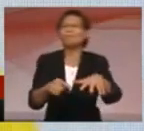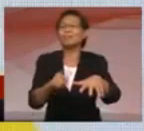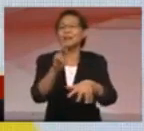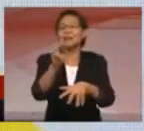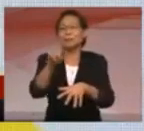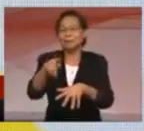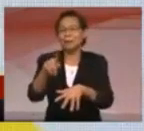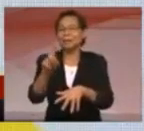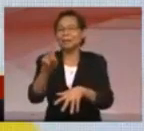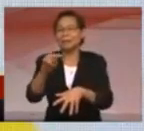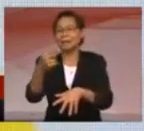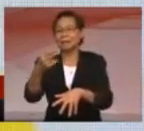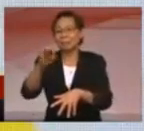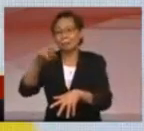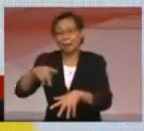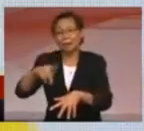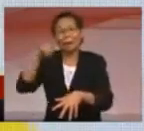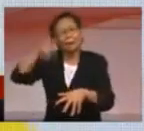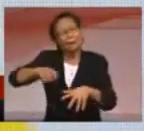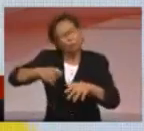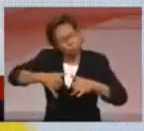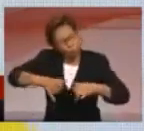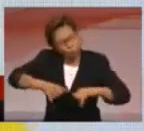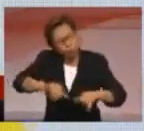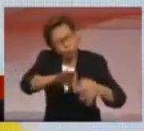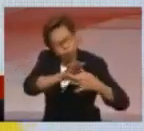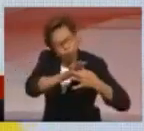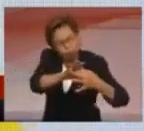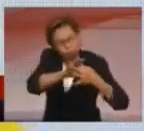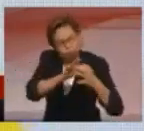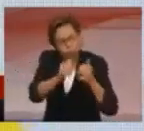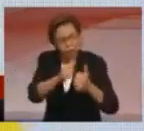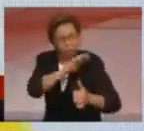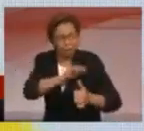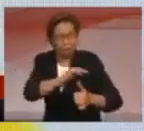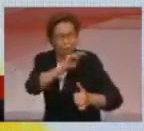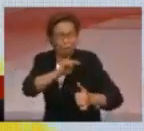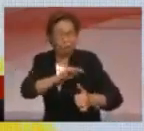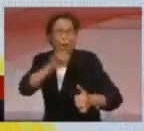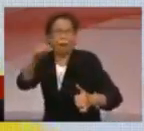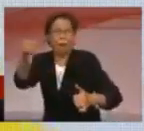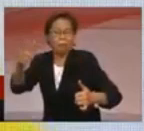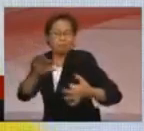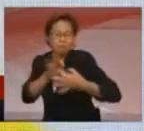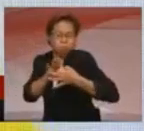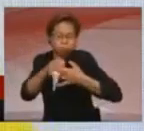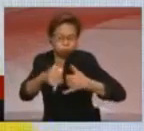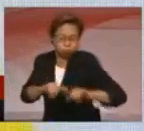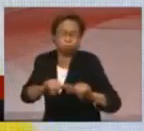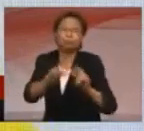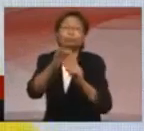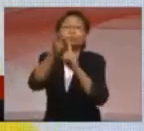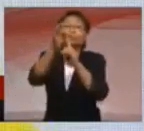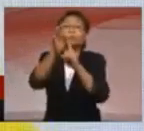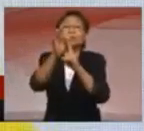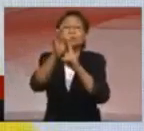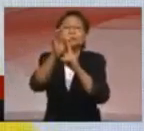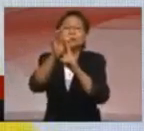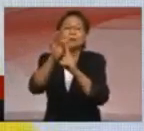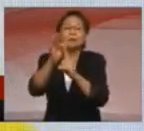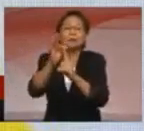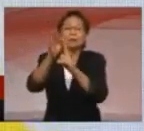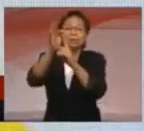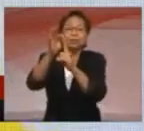KPDN HAP perlu terus bekerjasama dengan kementerian-kementerian yang lain, khususnya Kementerian Perdagangan Antarabangsa